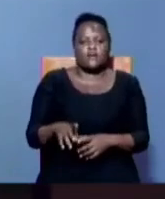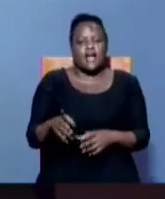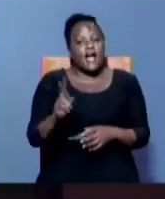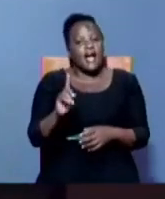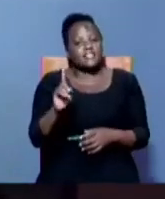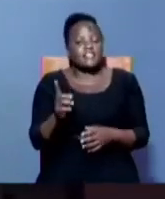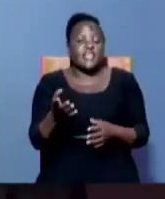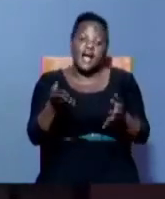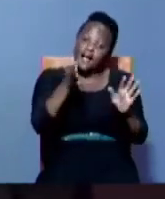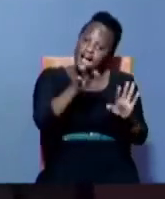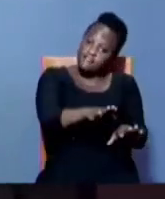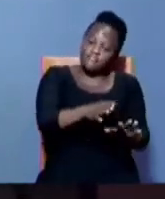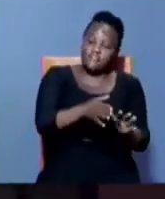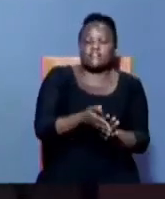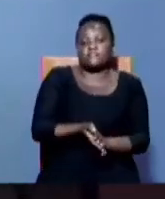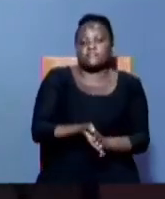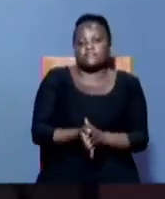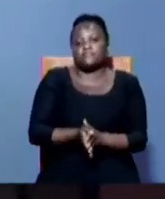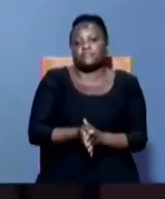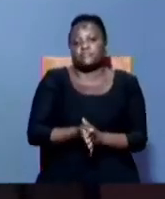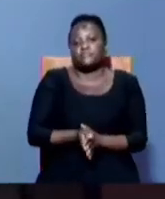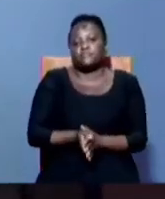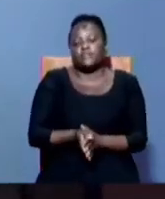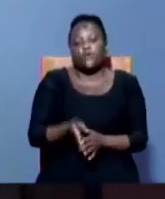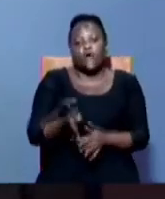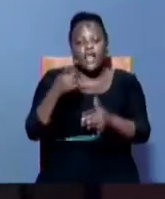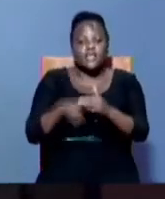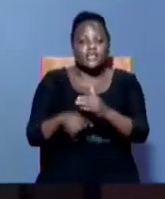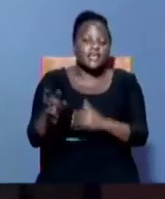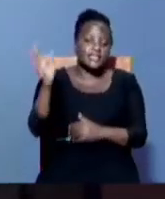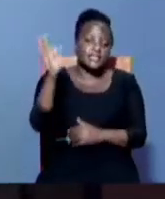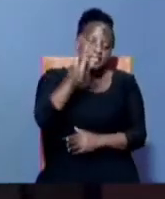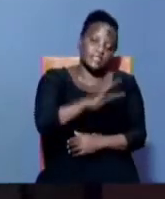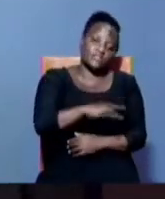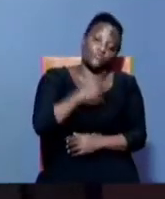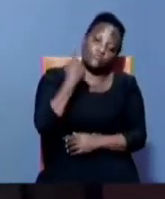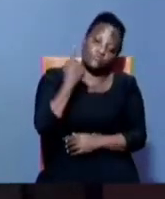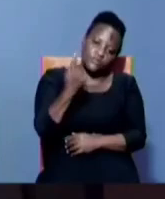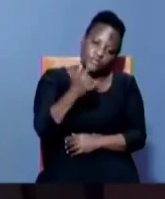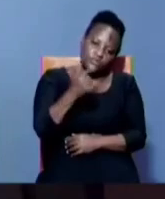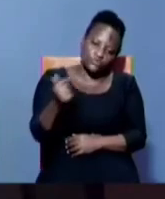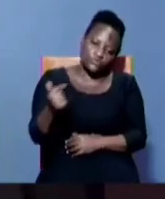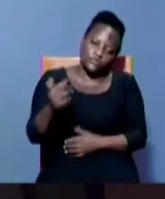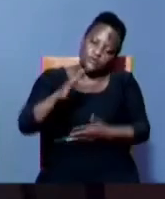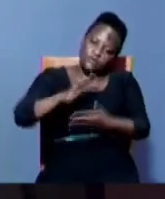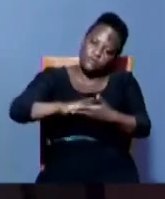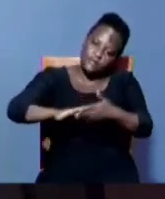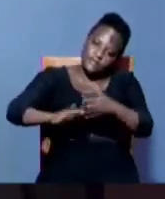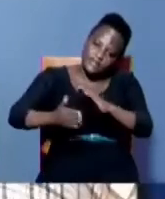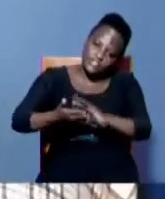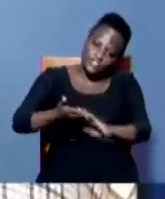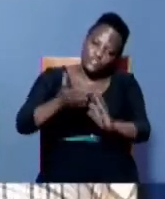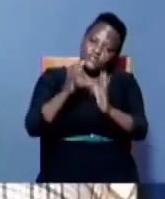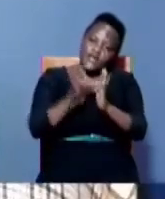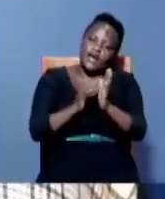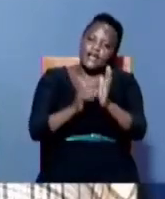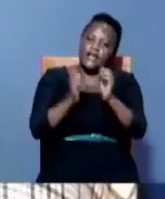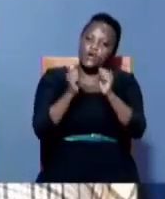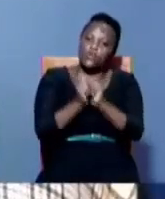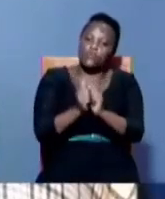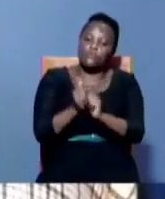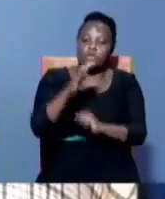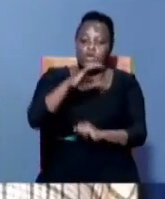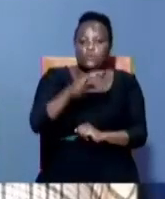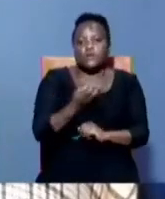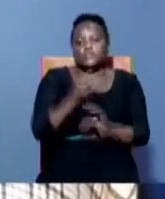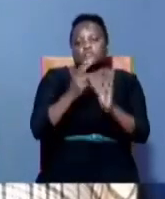lazima akiingia, aliingia tu siku ya upatanisho, tarehe moja tu, tarehe tarehe 10 mwezi wa 7 ambao ni Oktoba